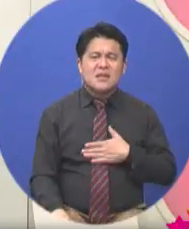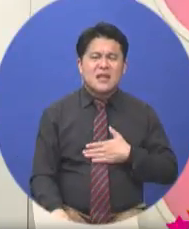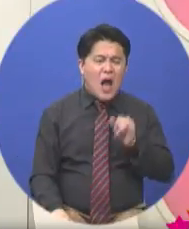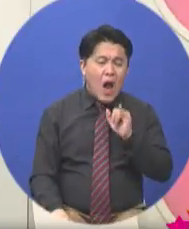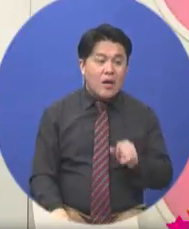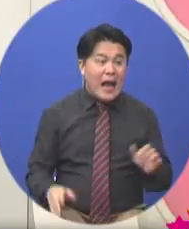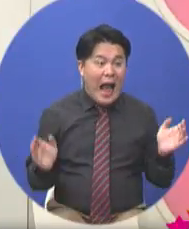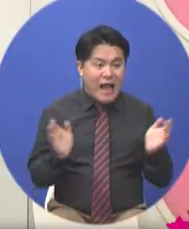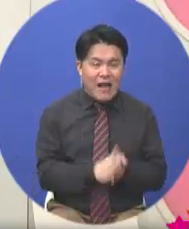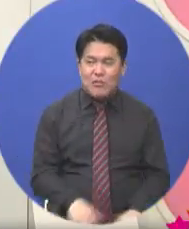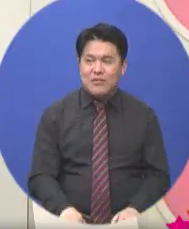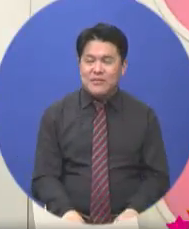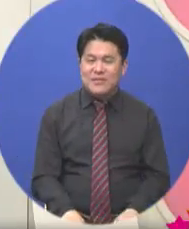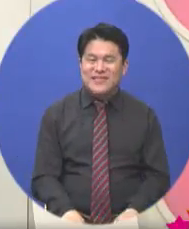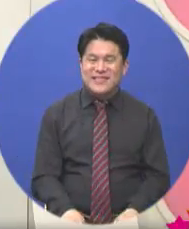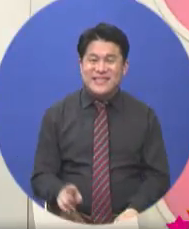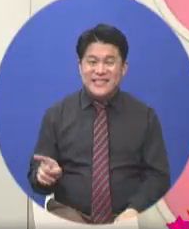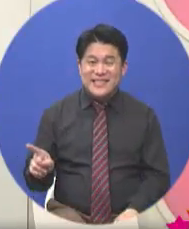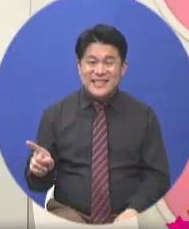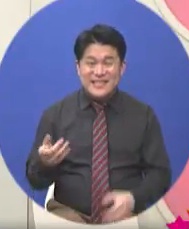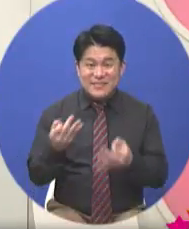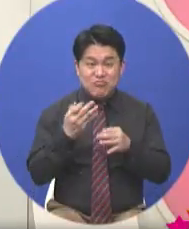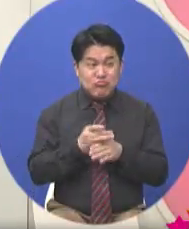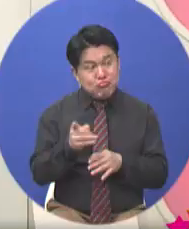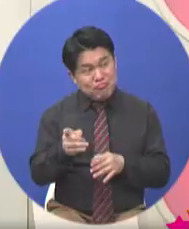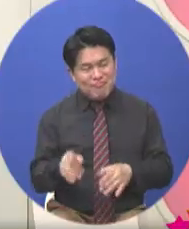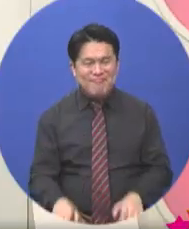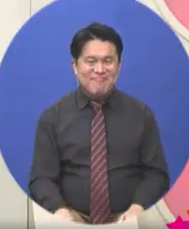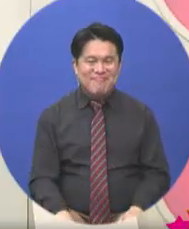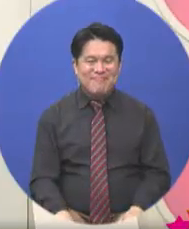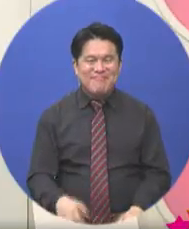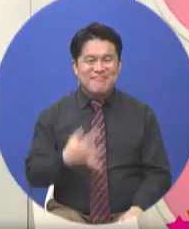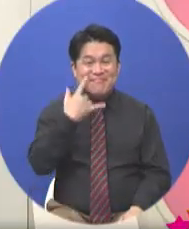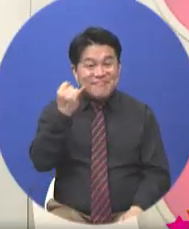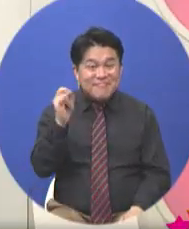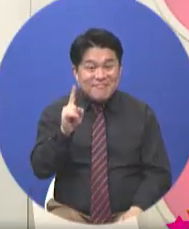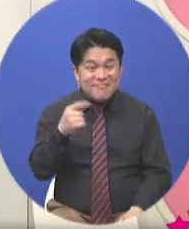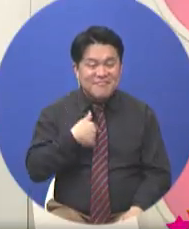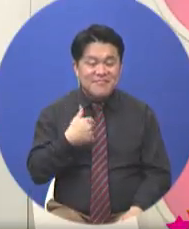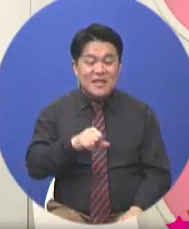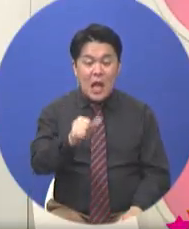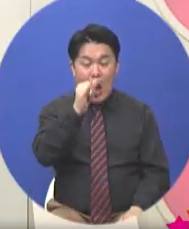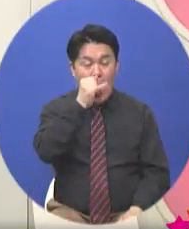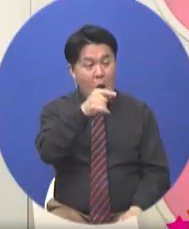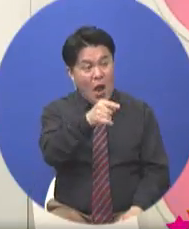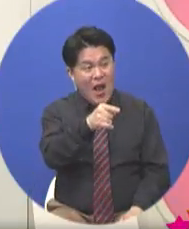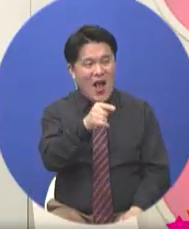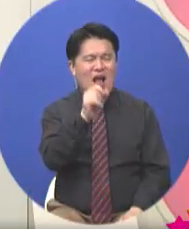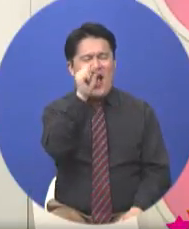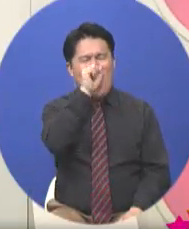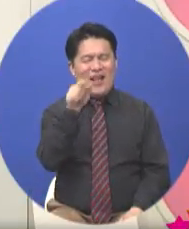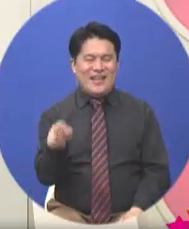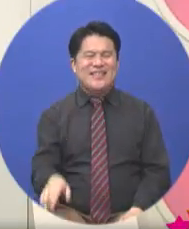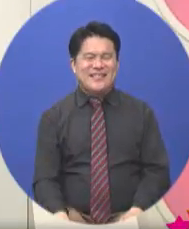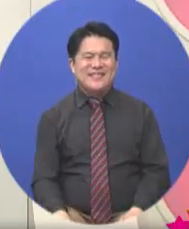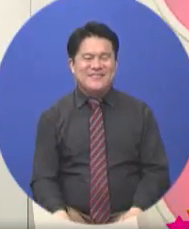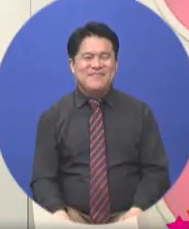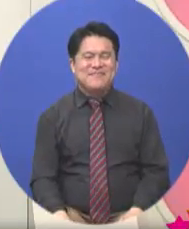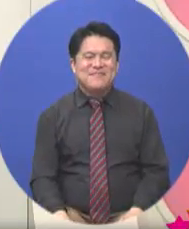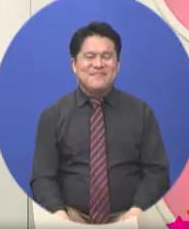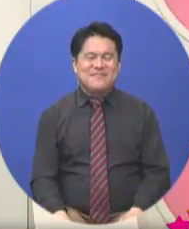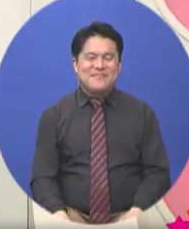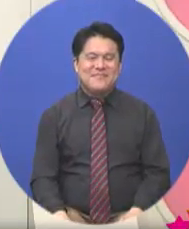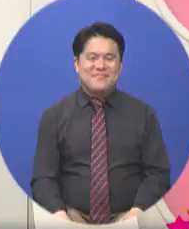어떻게 어마어마어마 이래가지고 지금 요양사님하고 보시는데 그러니까요. 우리 어머니는 아들이 나오는 얼굴을 제일 좋아하거든. 제일 좋아하세요.